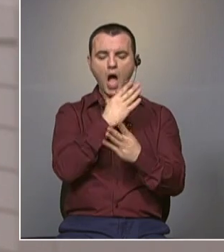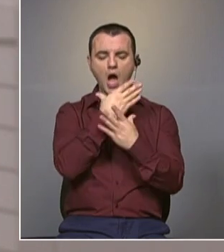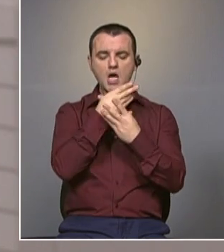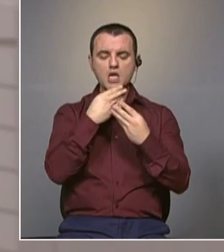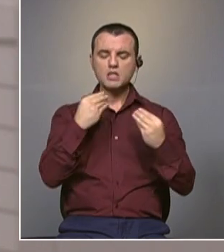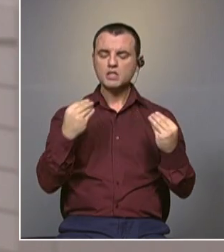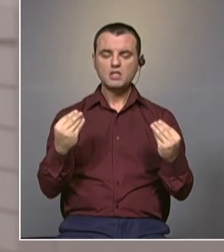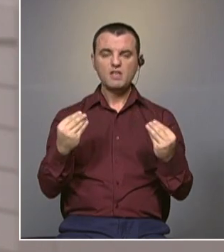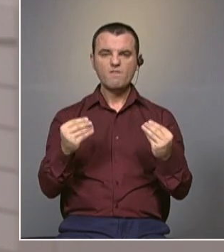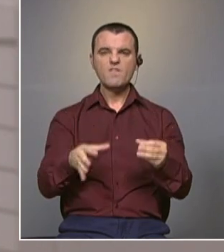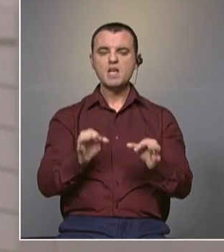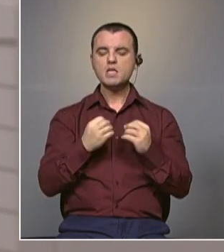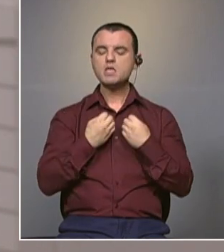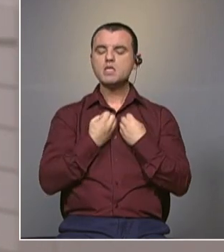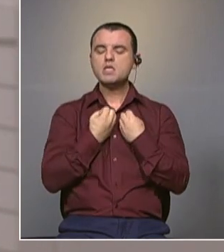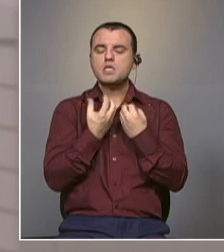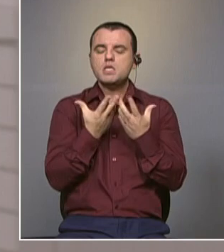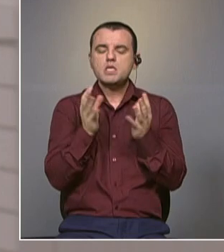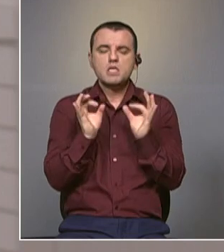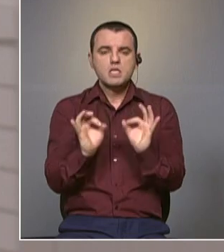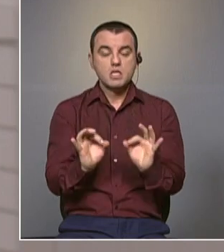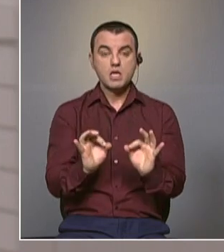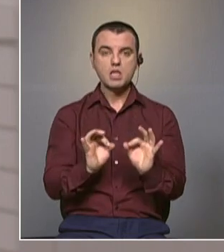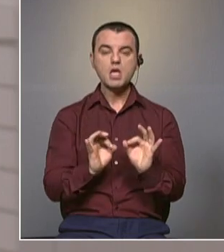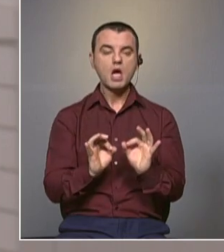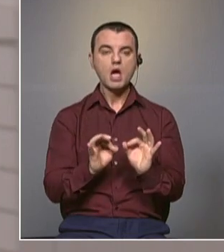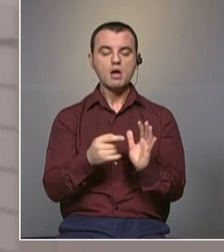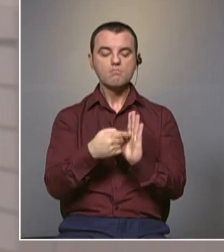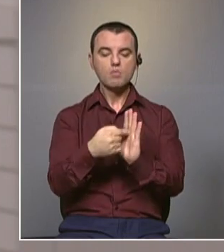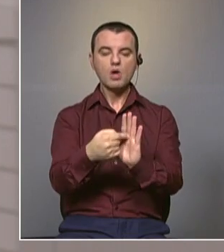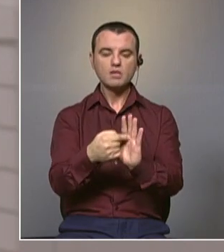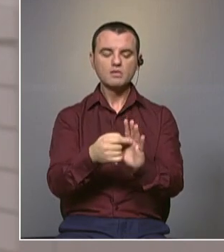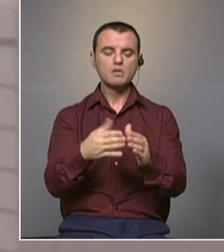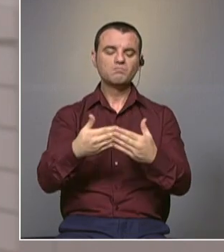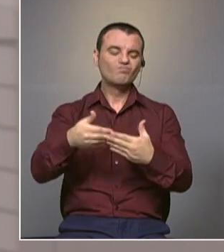красива и искрена живопис отдавна